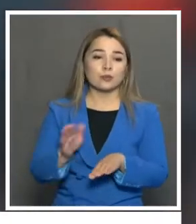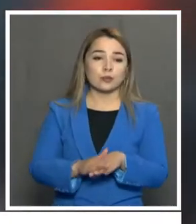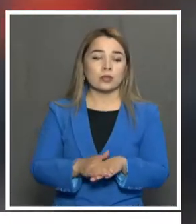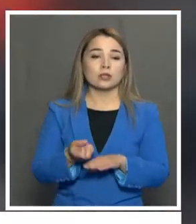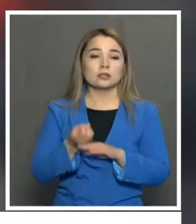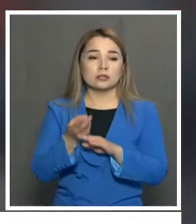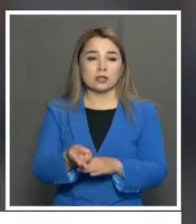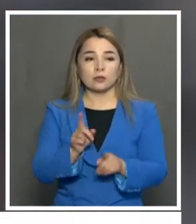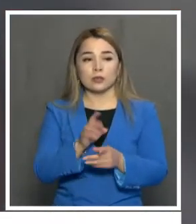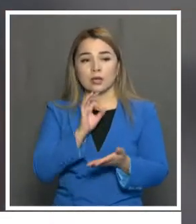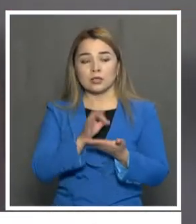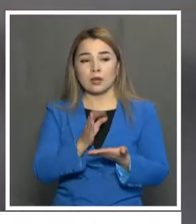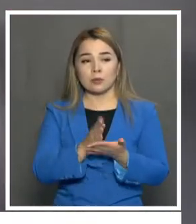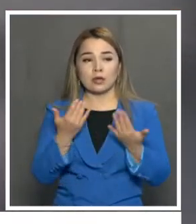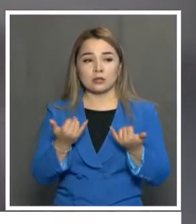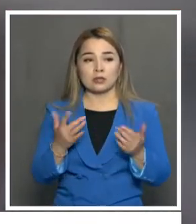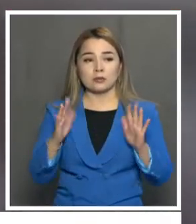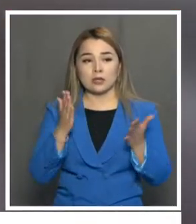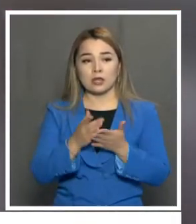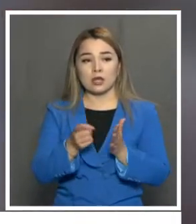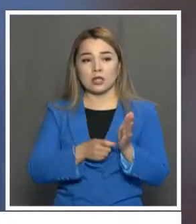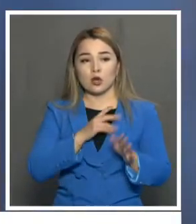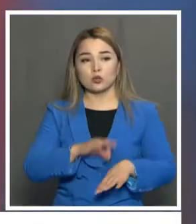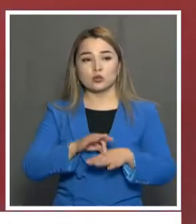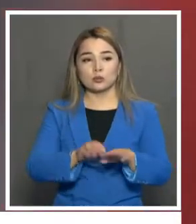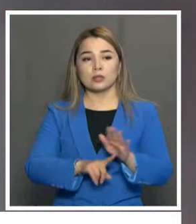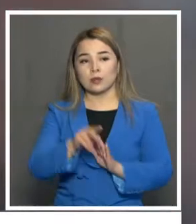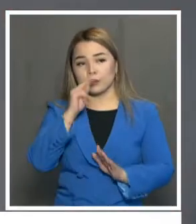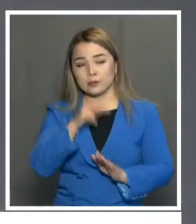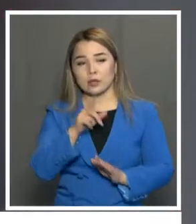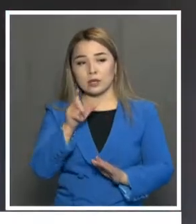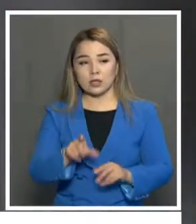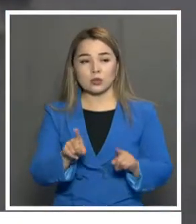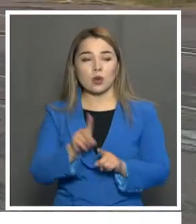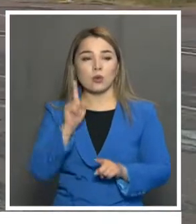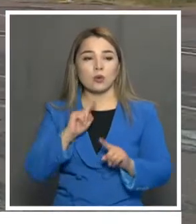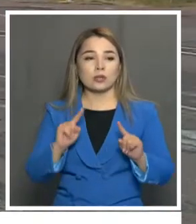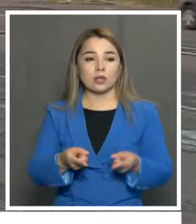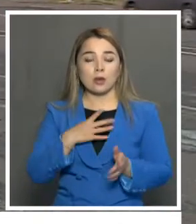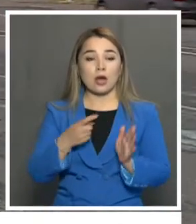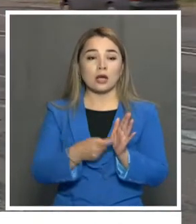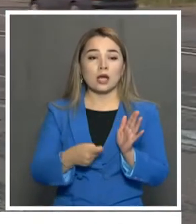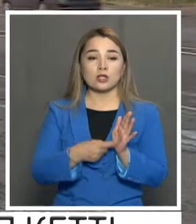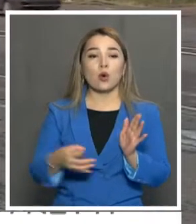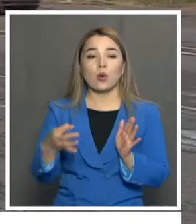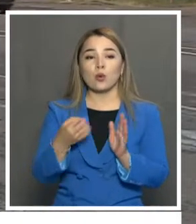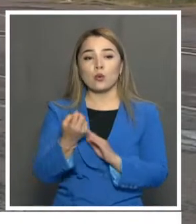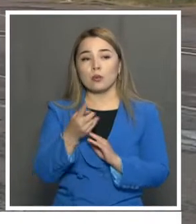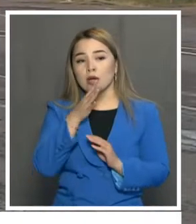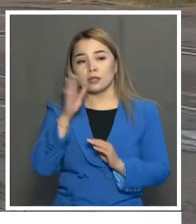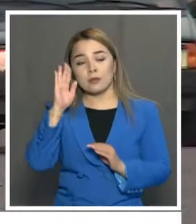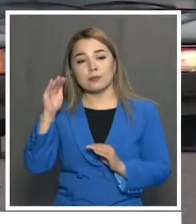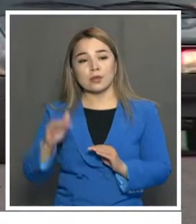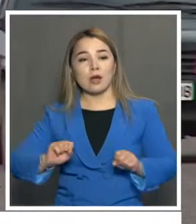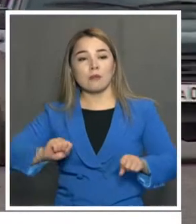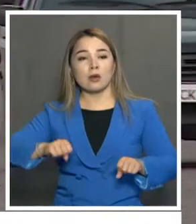бөлімде жатқанын айтады. Аталған дерек бойынша тергеу басталды. Күдікті уақытша ұстау изоляторына қамалды. Қарағанды облысында 11 жастағы бала